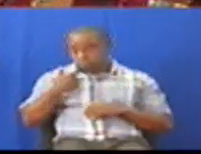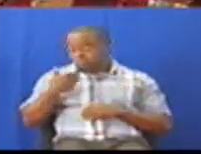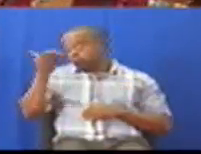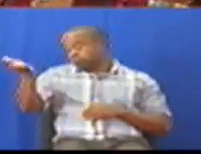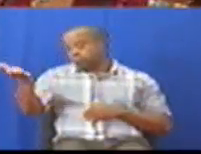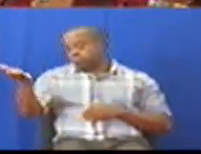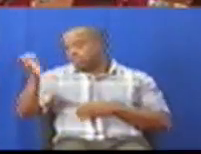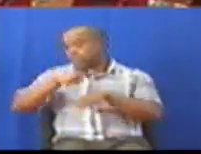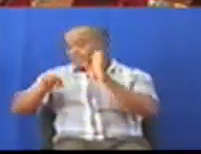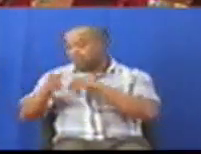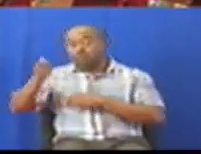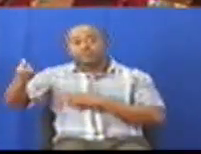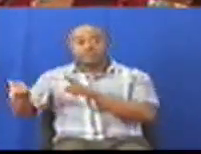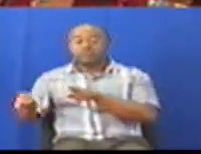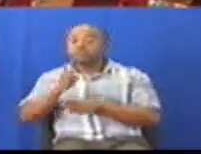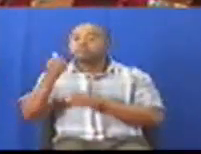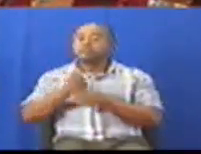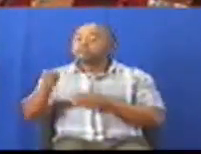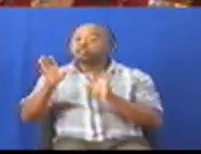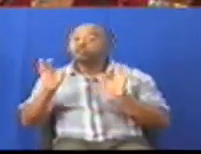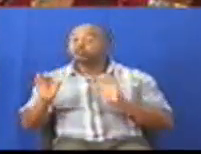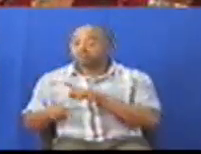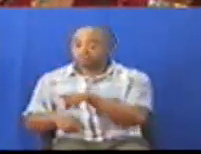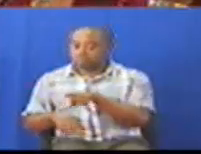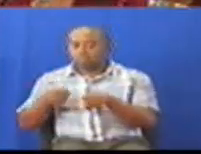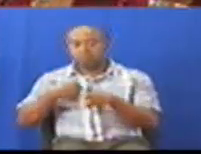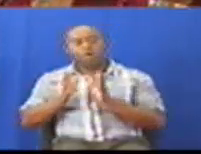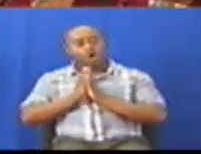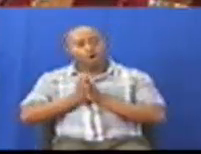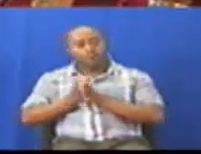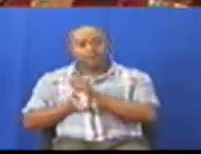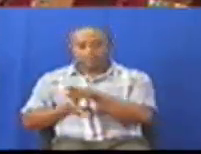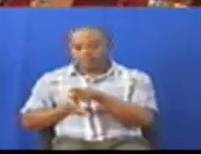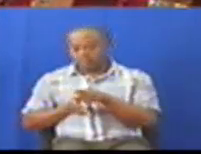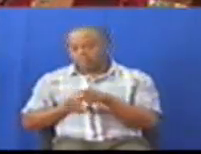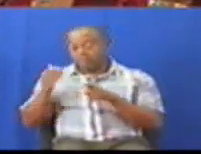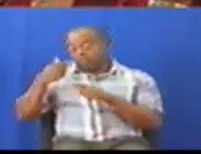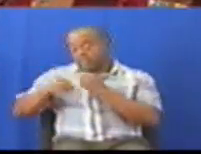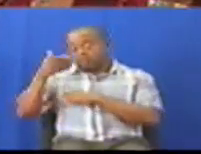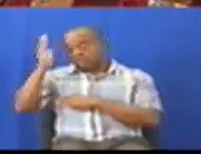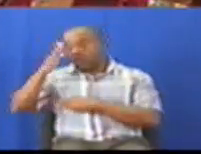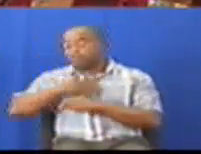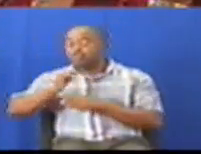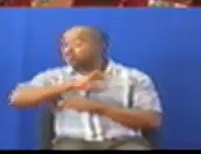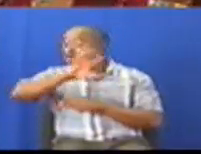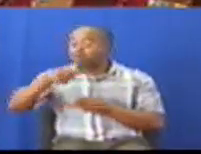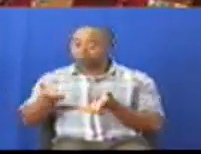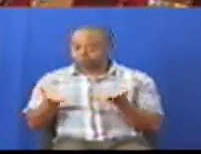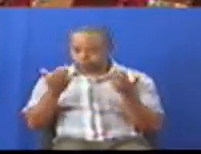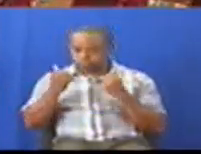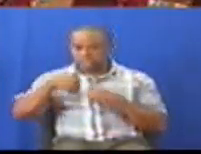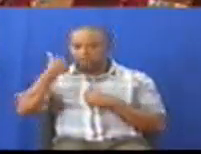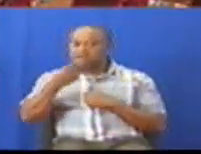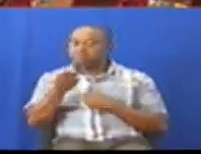na kazi hii nzuri najua kwa maombi haya na kwa na serikali yetu yote haya yatawezekana. Baada ya kusema